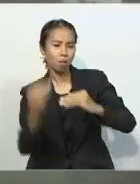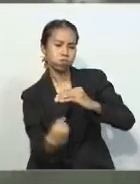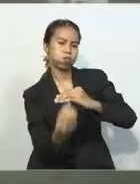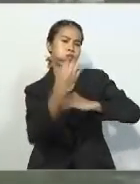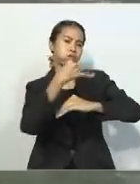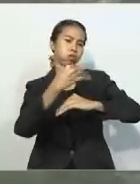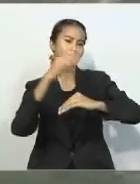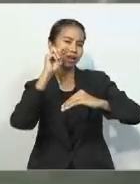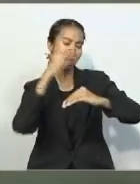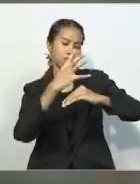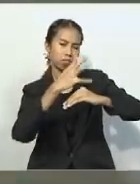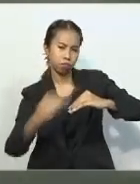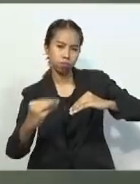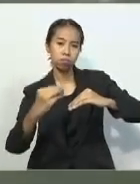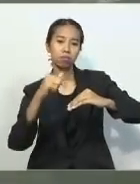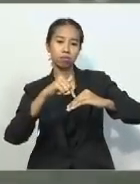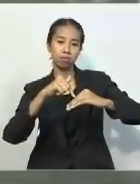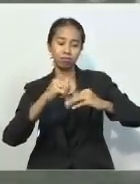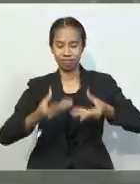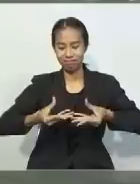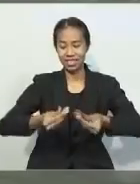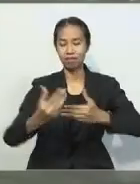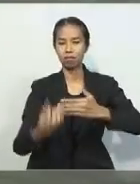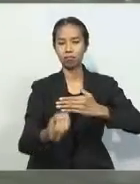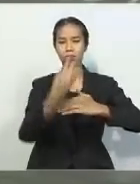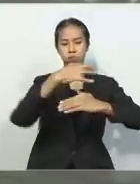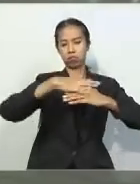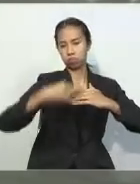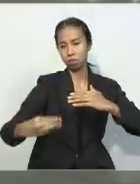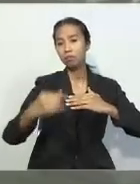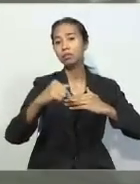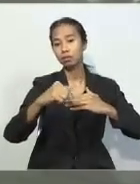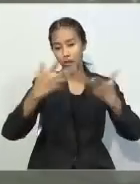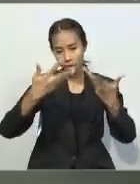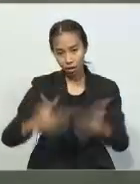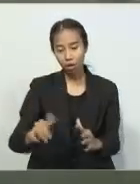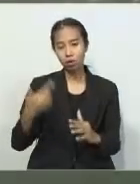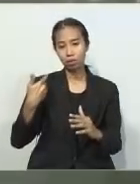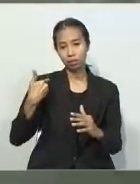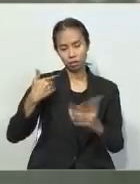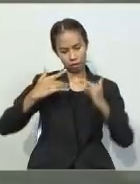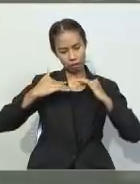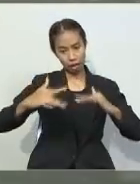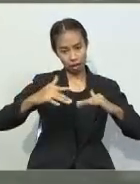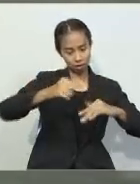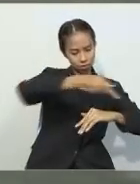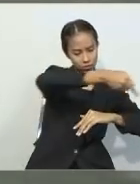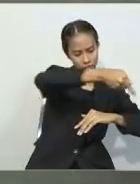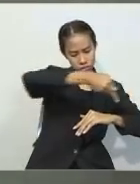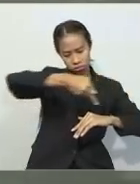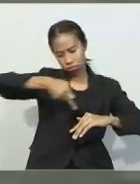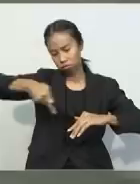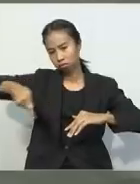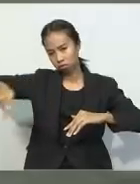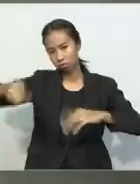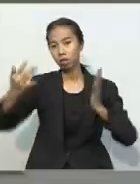าะจากแรงของคลื่นน้ำทะเลที่ซัดเข้ามาด้วยส่วนตลอดแนวริมทะเลจากนี้นะครับเจ้าหน้า